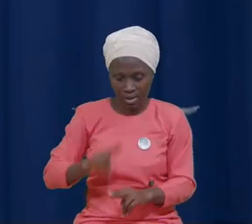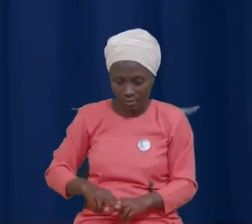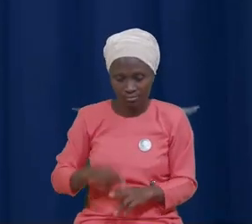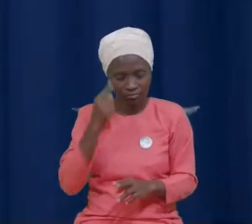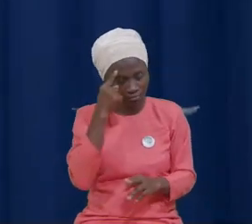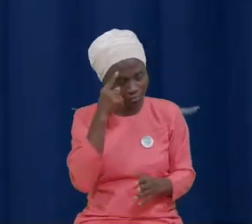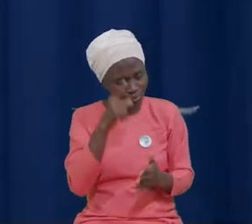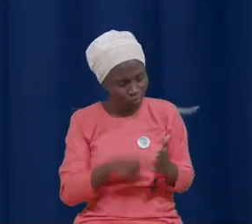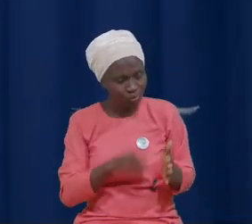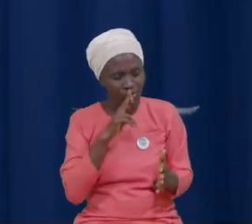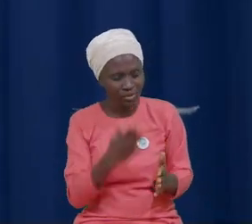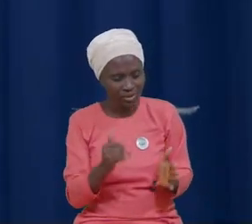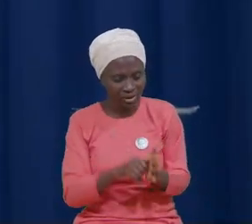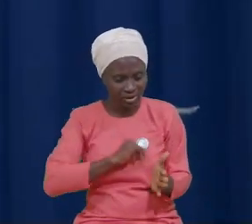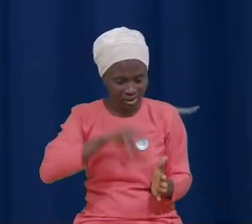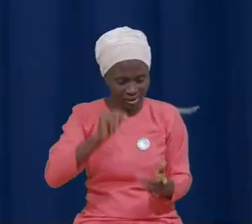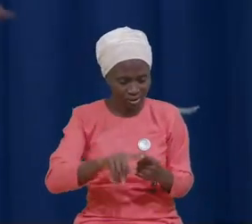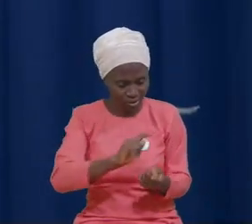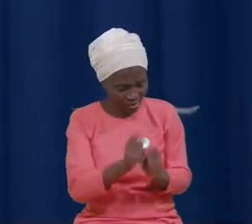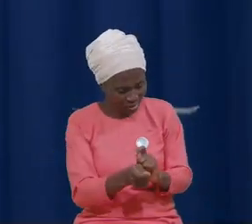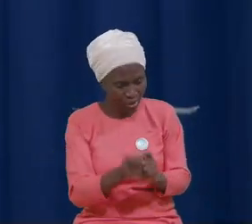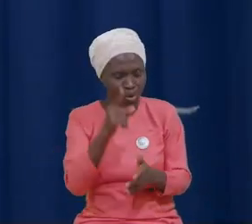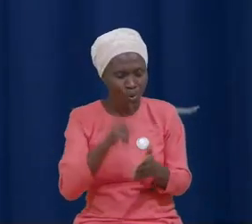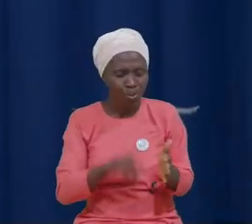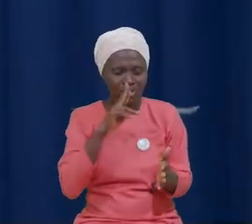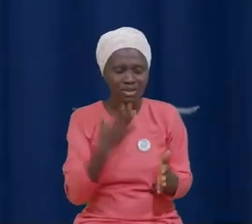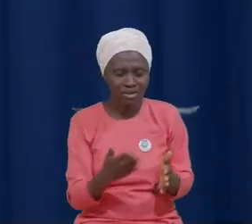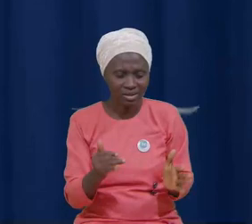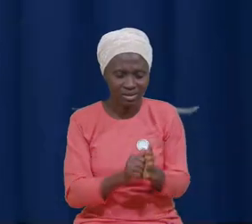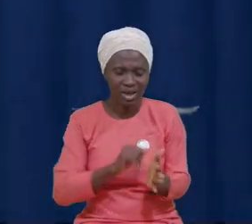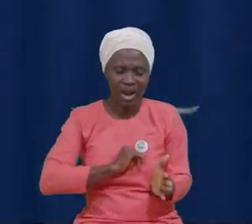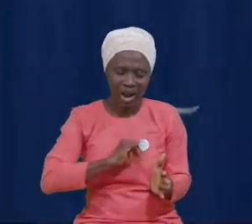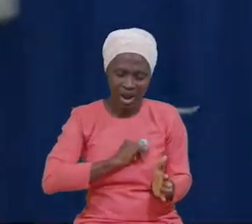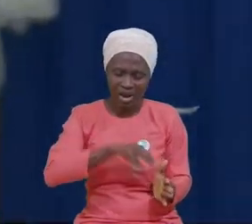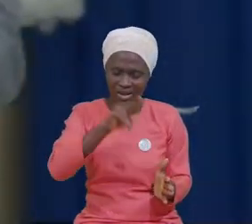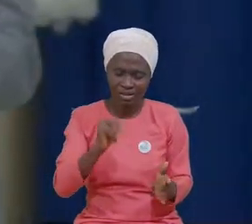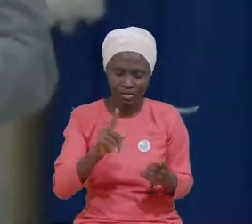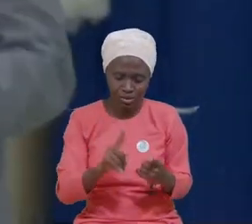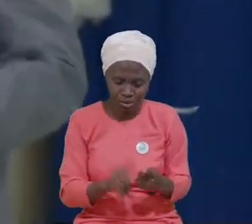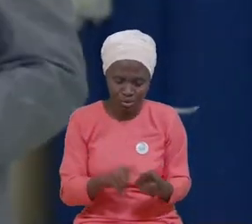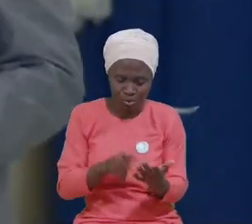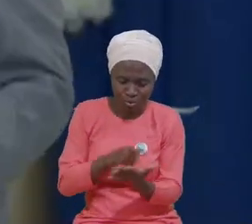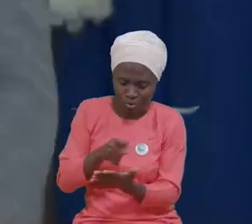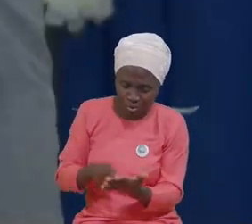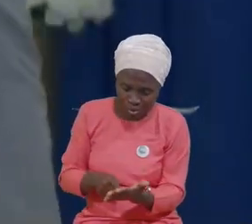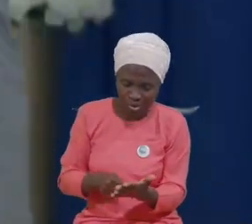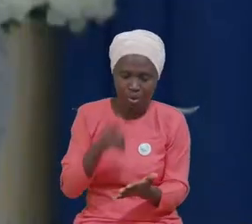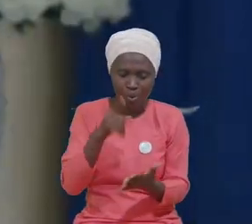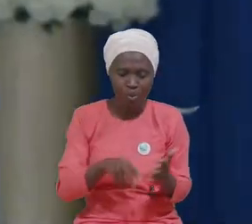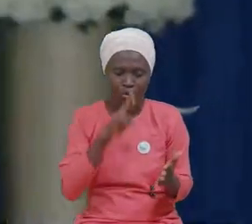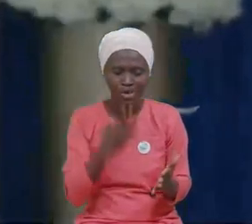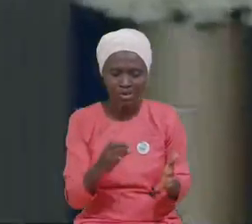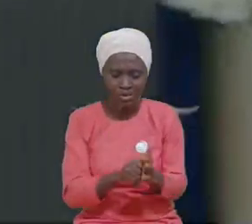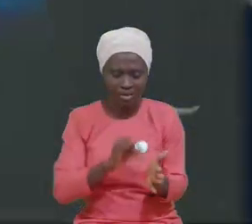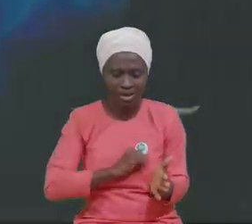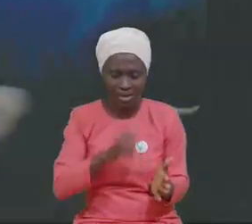sont les choses que je dois abandonner? Quelles sont les choses que je dois accomplir? Quelles sont les choses que je vise, derrière lesquelles je cours?